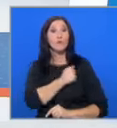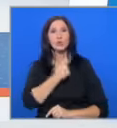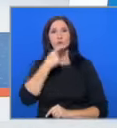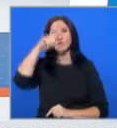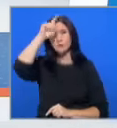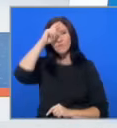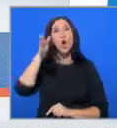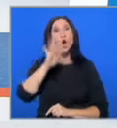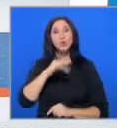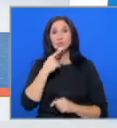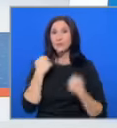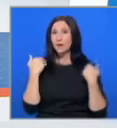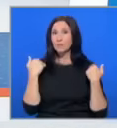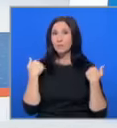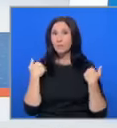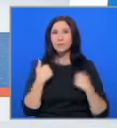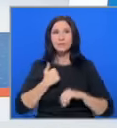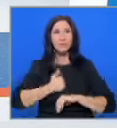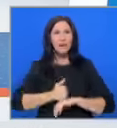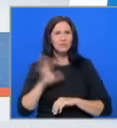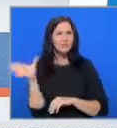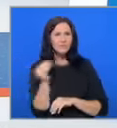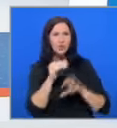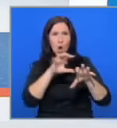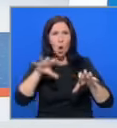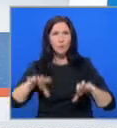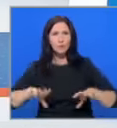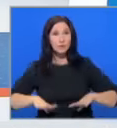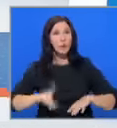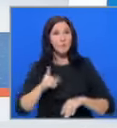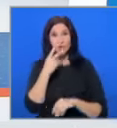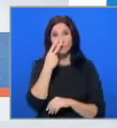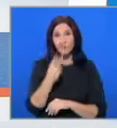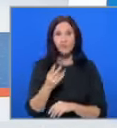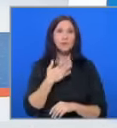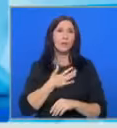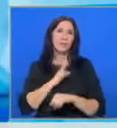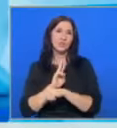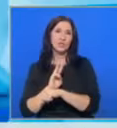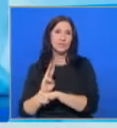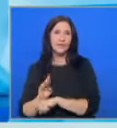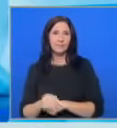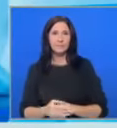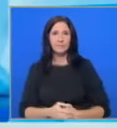София. Още за кандидатите за кметове за всички областни градове може да видите на сайта ни.